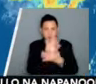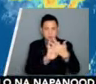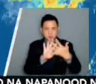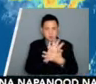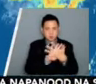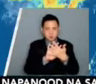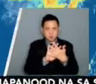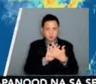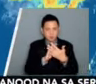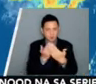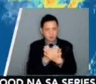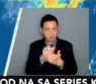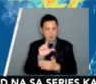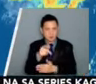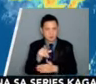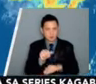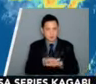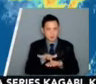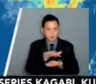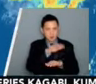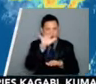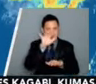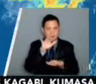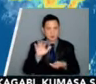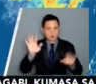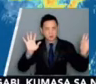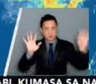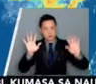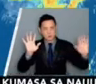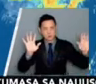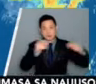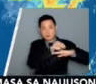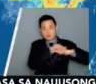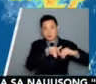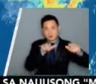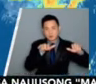sa Pacific Ocean. Isa itong tropical storm at may international